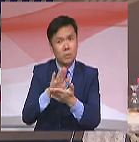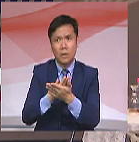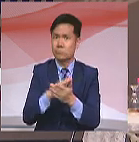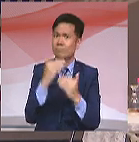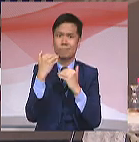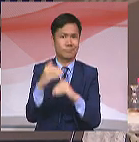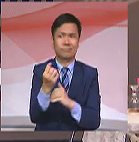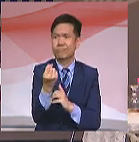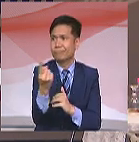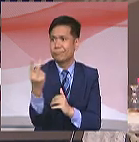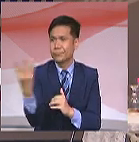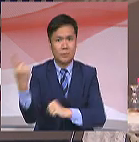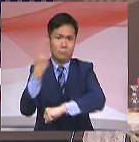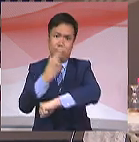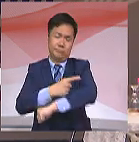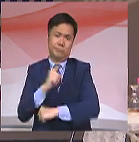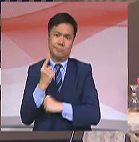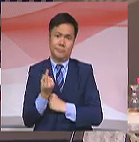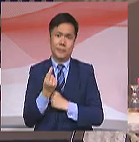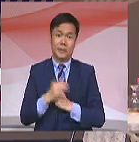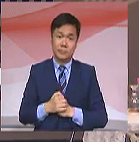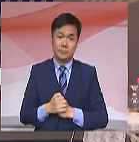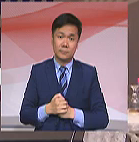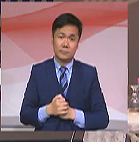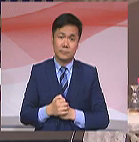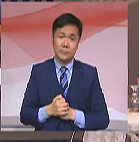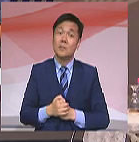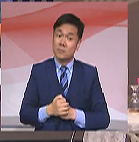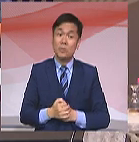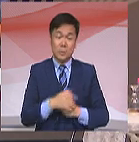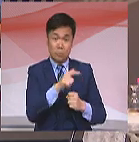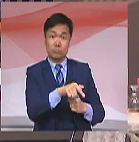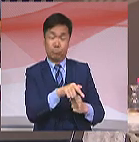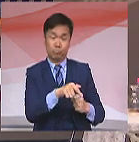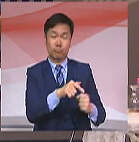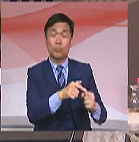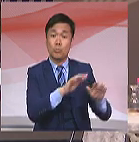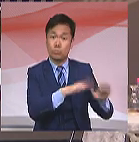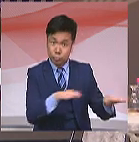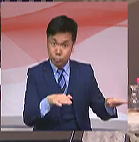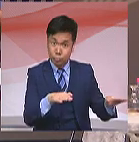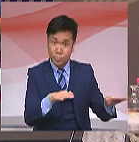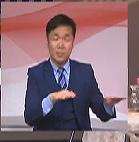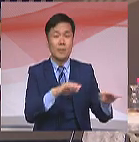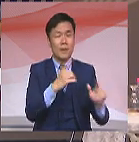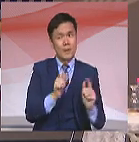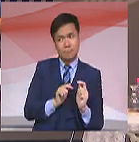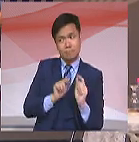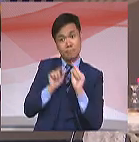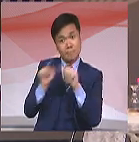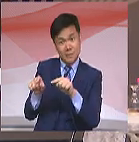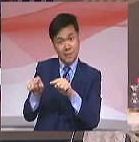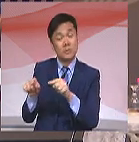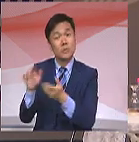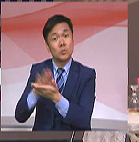Oleh yang demikian, bagi membolehkan anak-anak ini membiasakan diri dengan